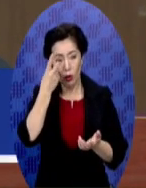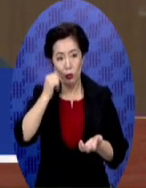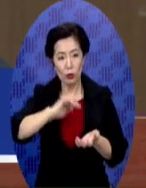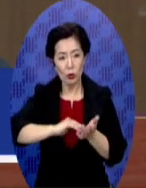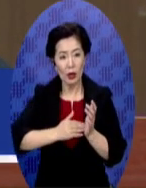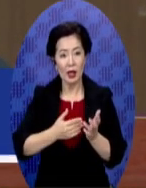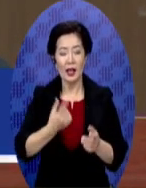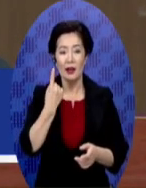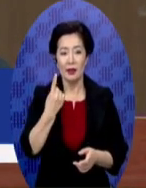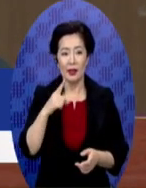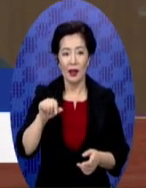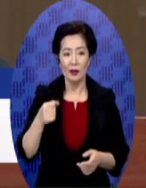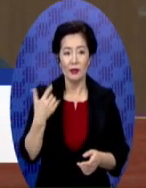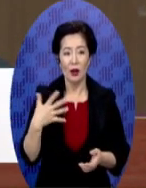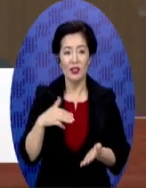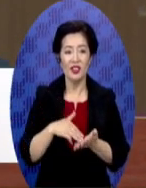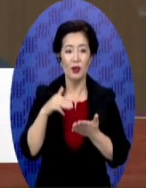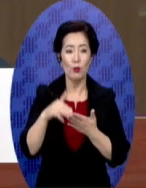1.5 тэрбум төгрөгийн